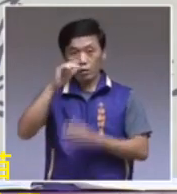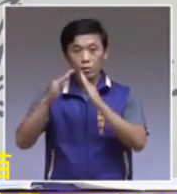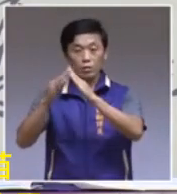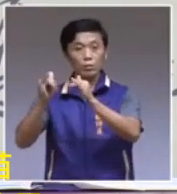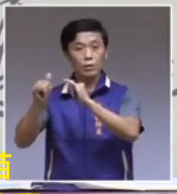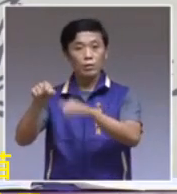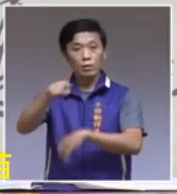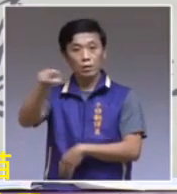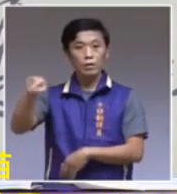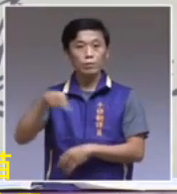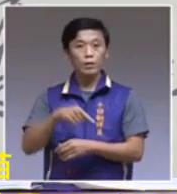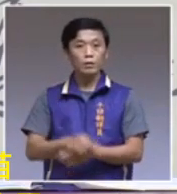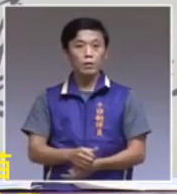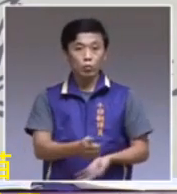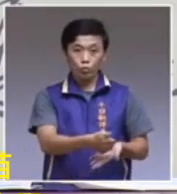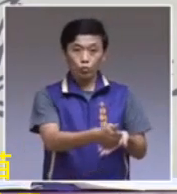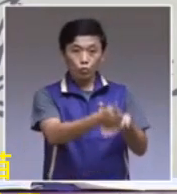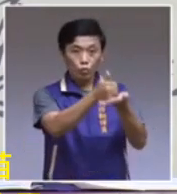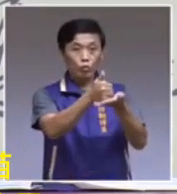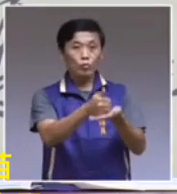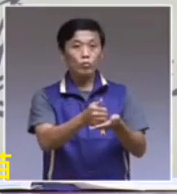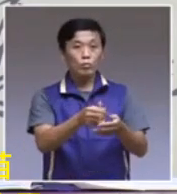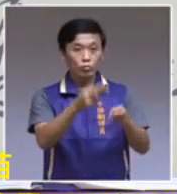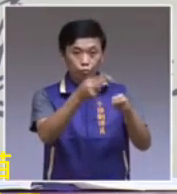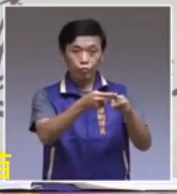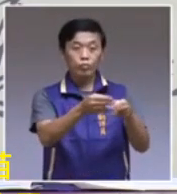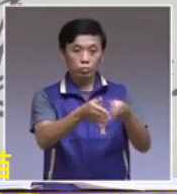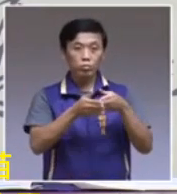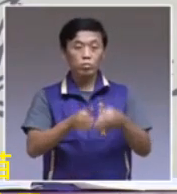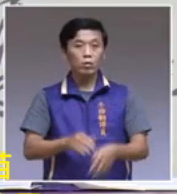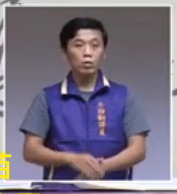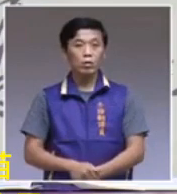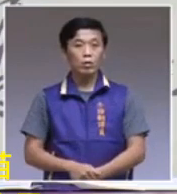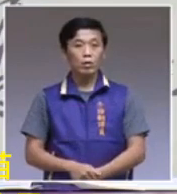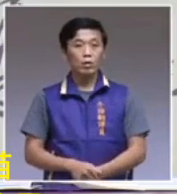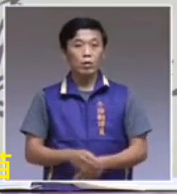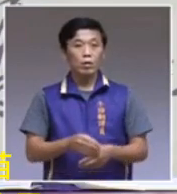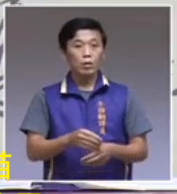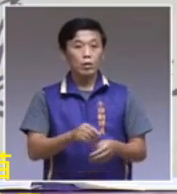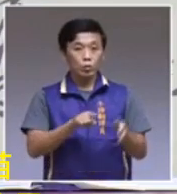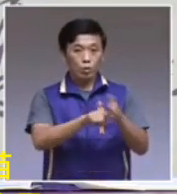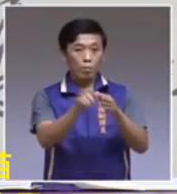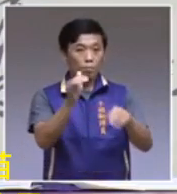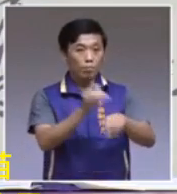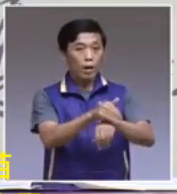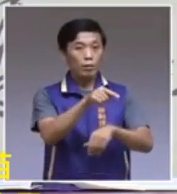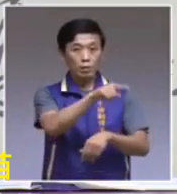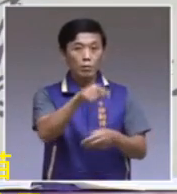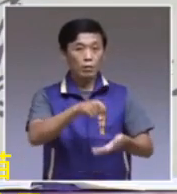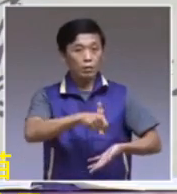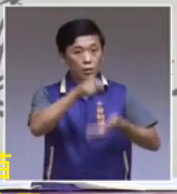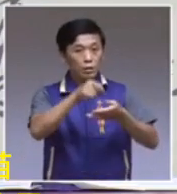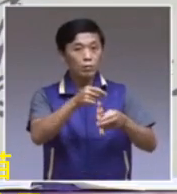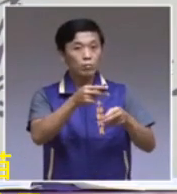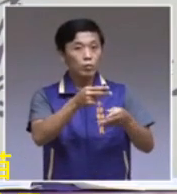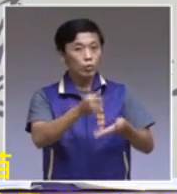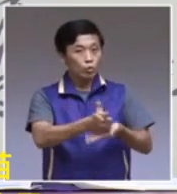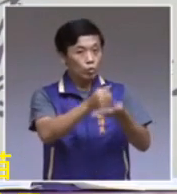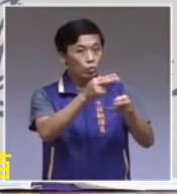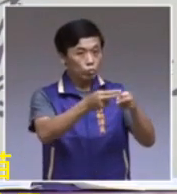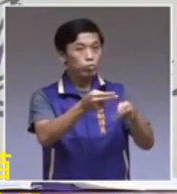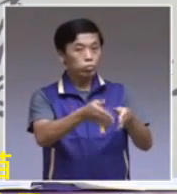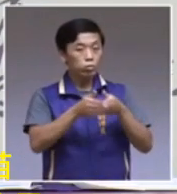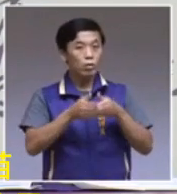个要尊重，而且要相信我们专家的意见。所以这个在疫